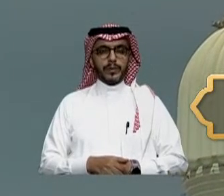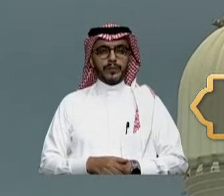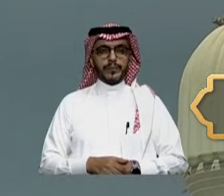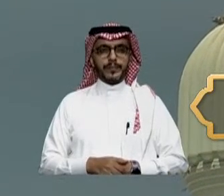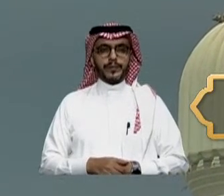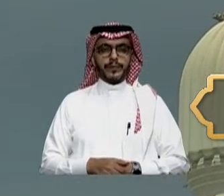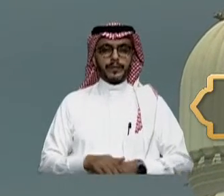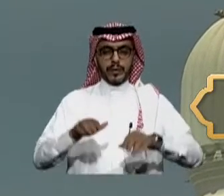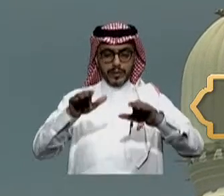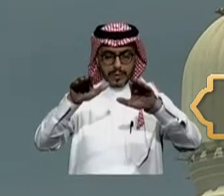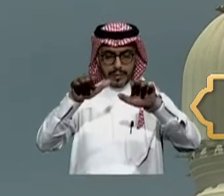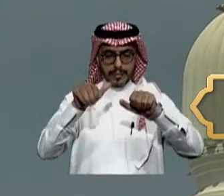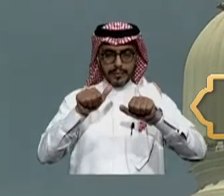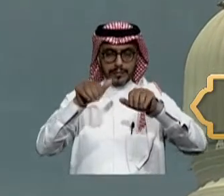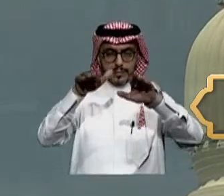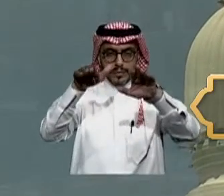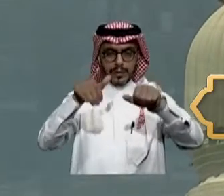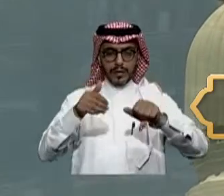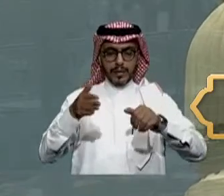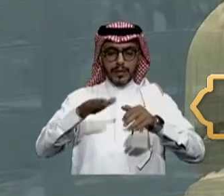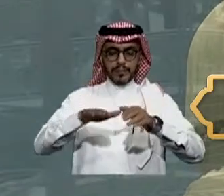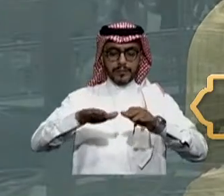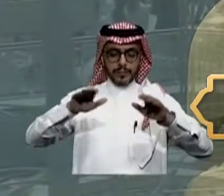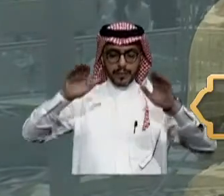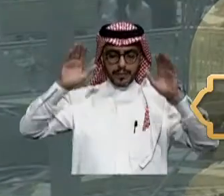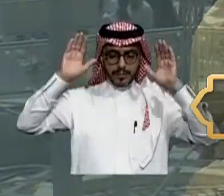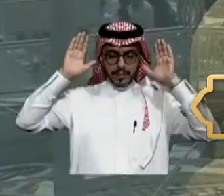الله حي على